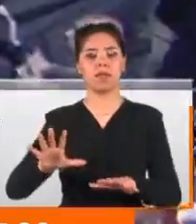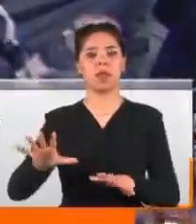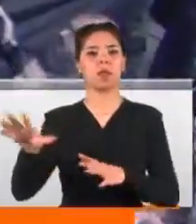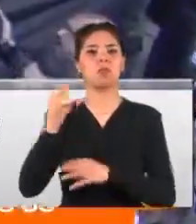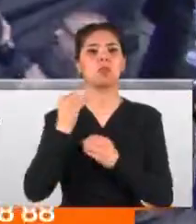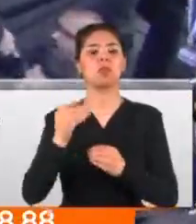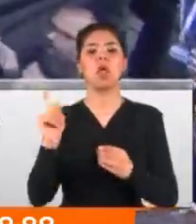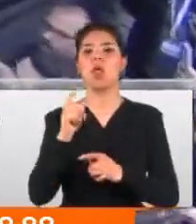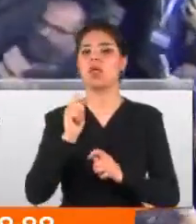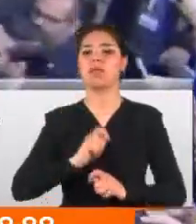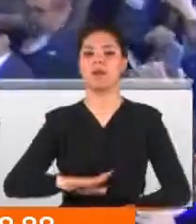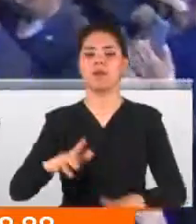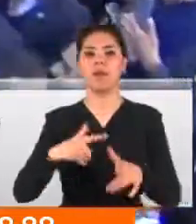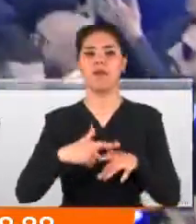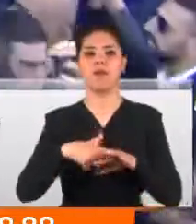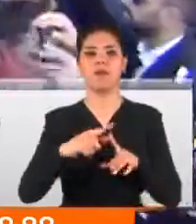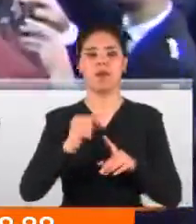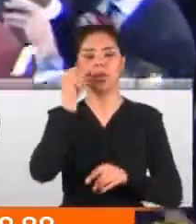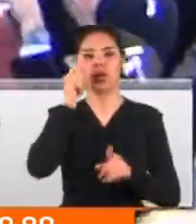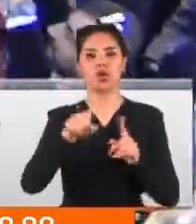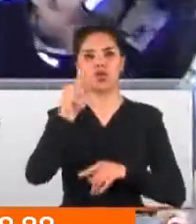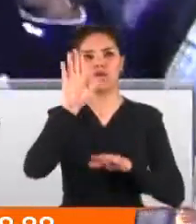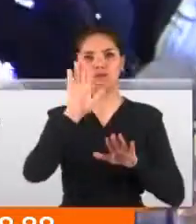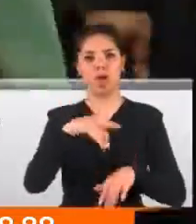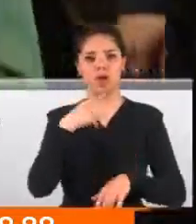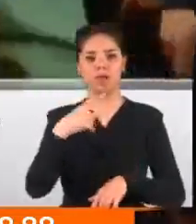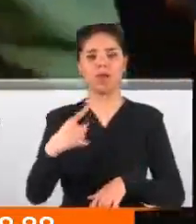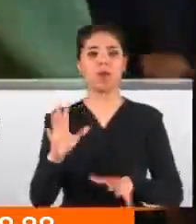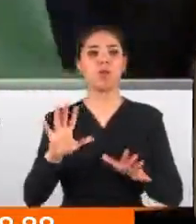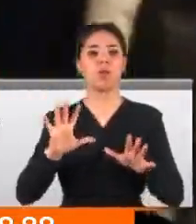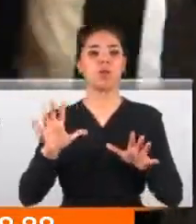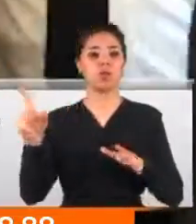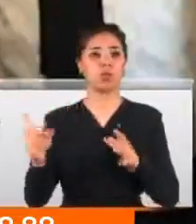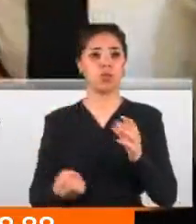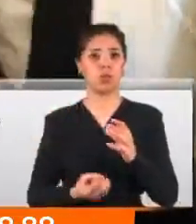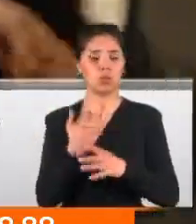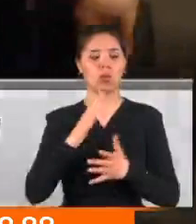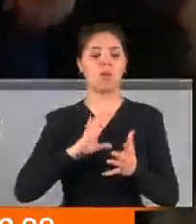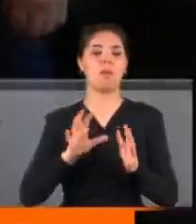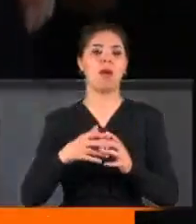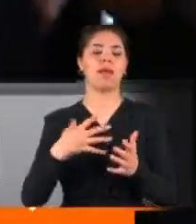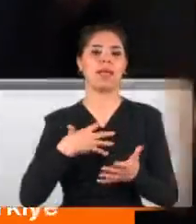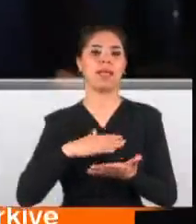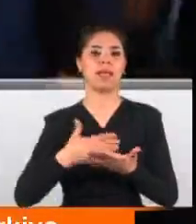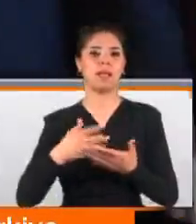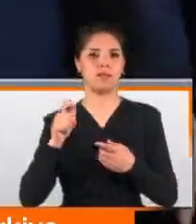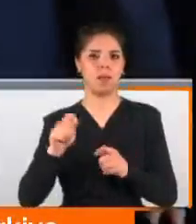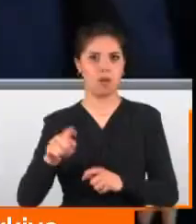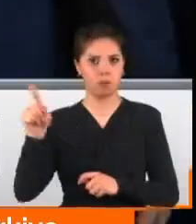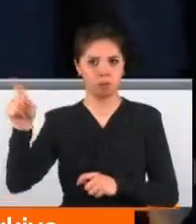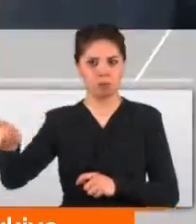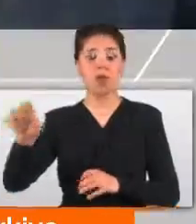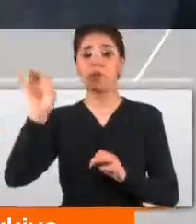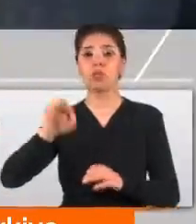yönetemez. Yener, FETÖ'cüler doluştu diyerek kurucusu olduğu partiden istifa etmişti. Bu kez çarpıcı bir iddiayla